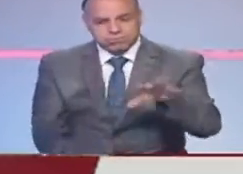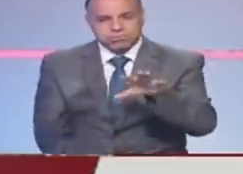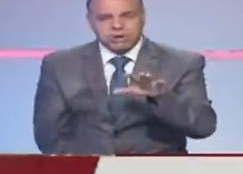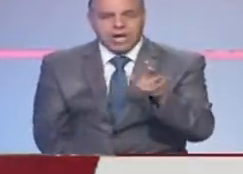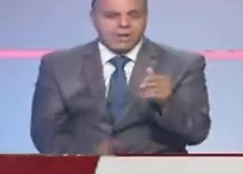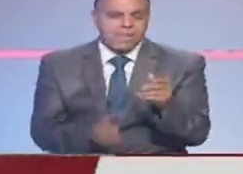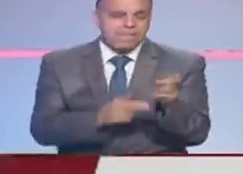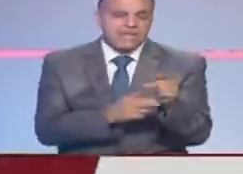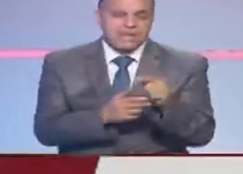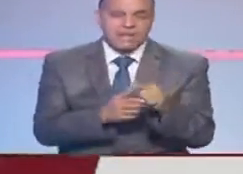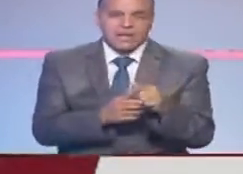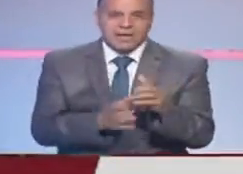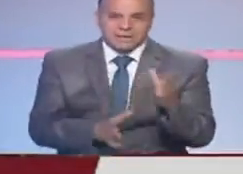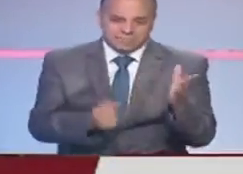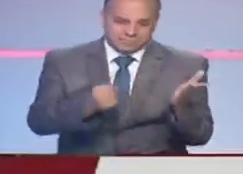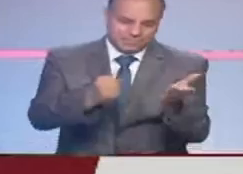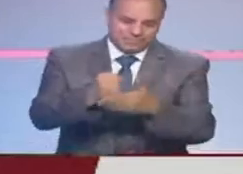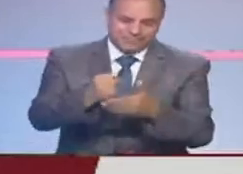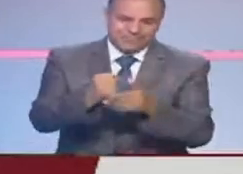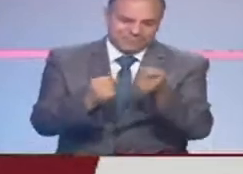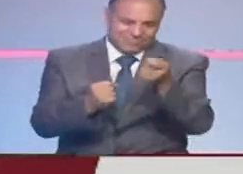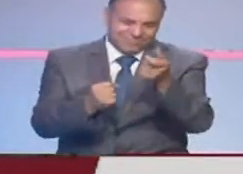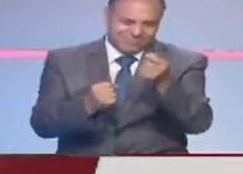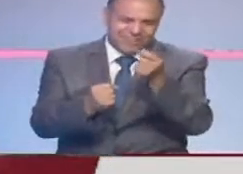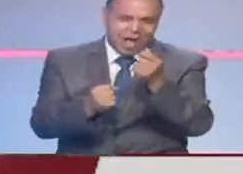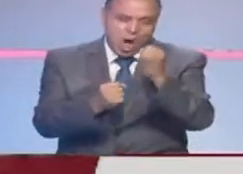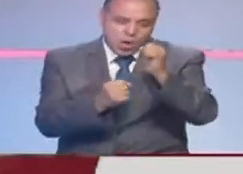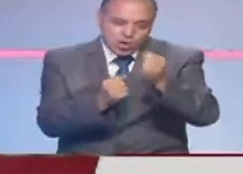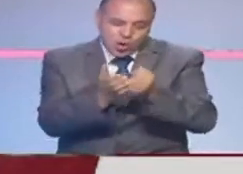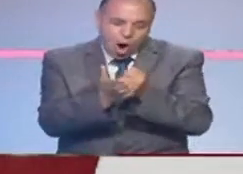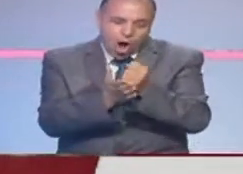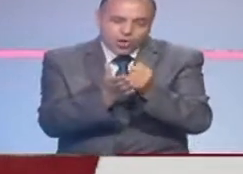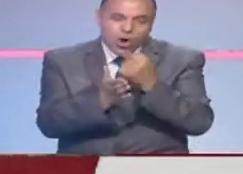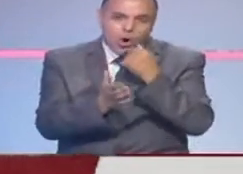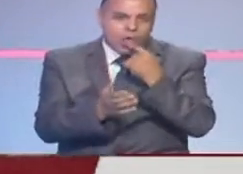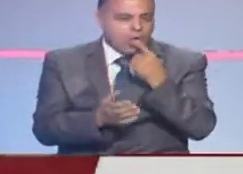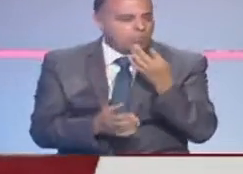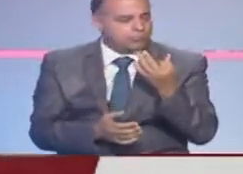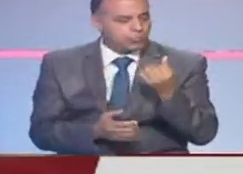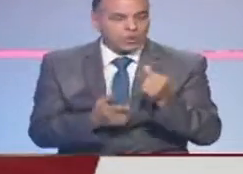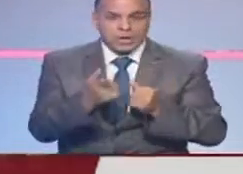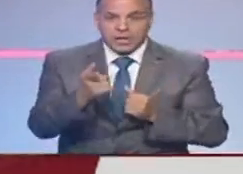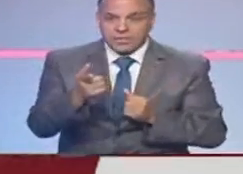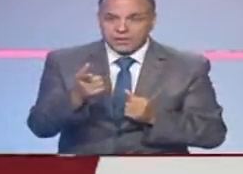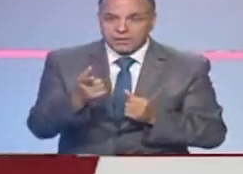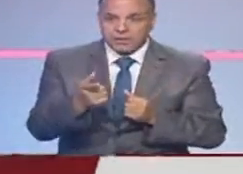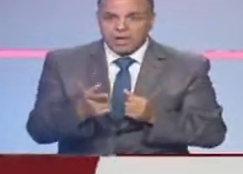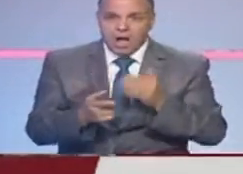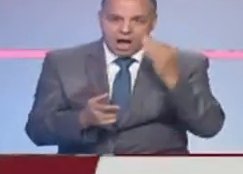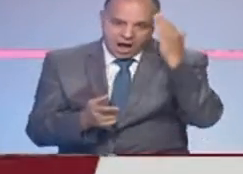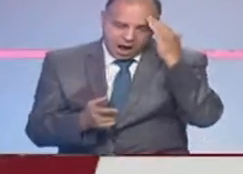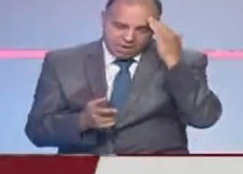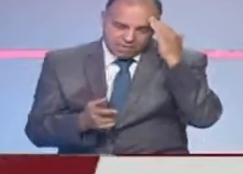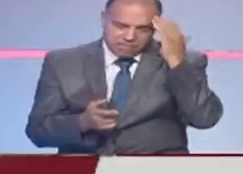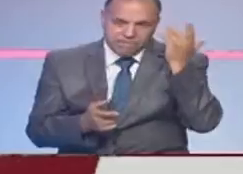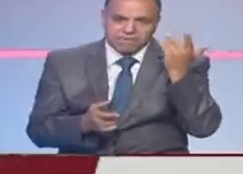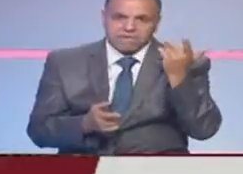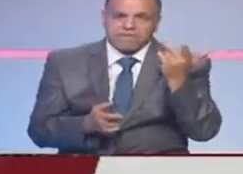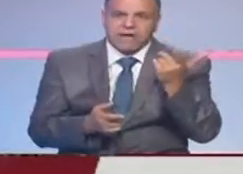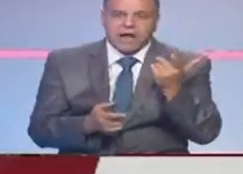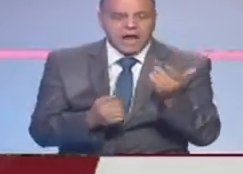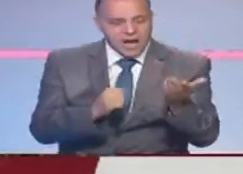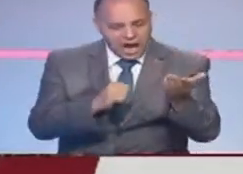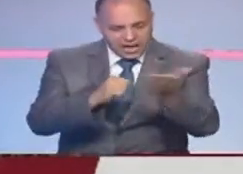جيش في حصاد محاصيل زراعيه من ما تذرعوا ذات الجوده العاليه متوازنه طريقه تقليديه من البدايه